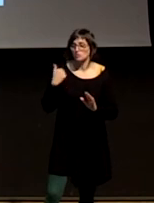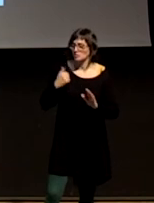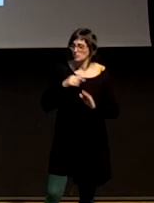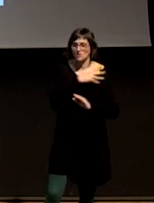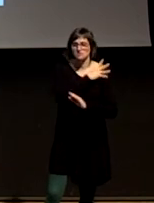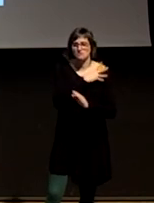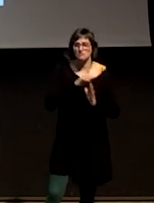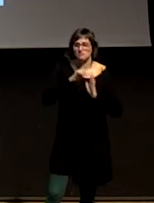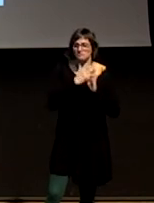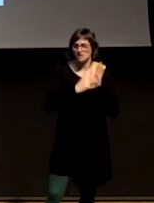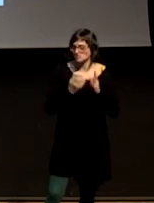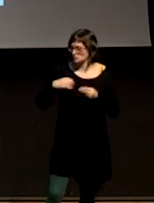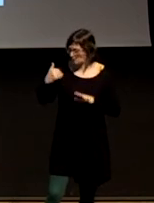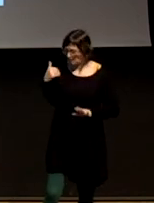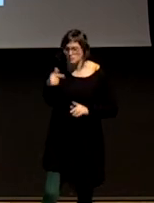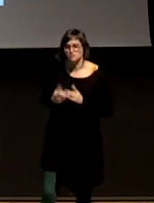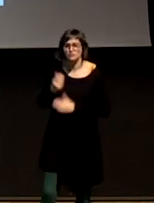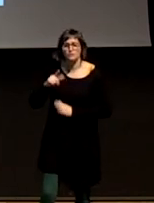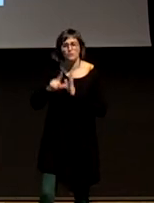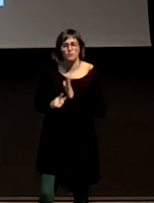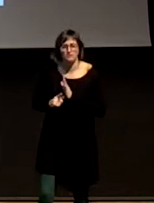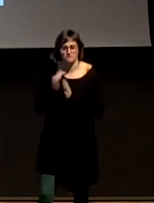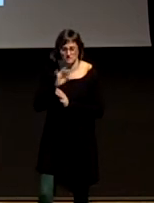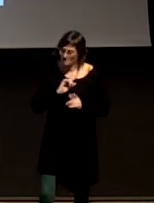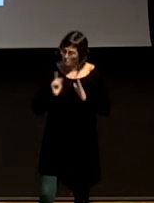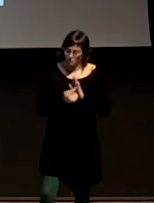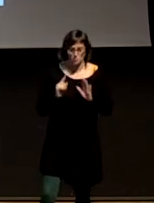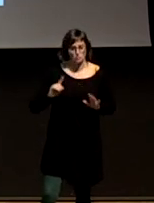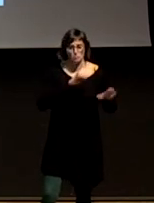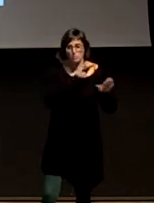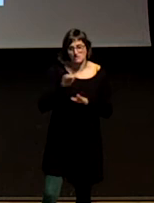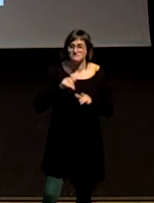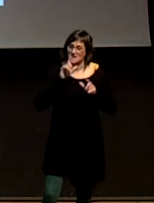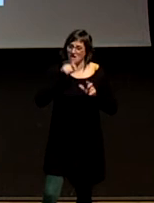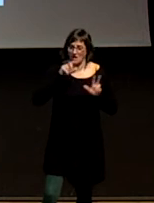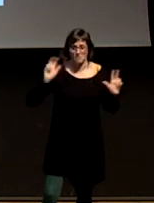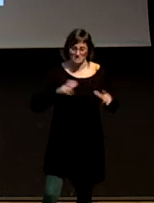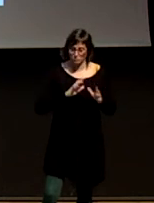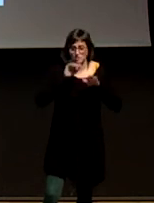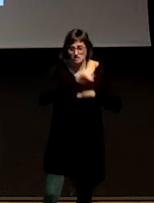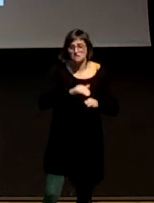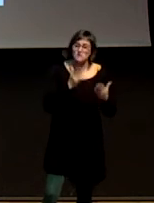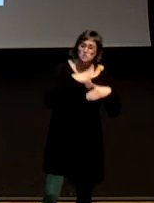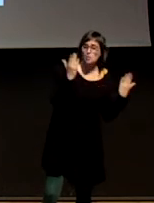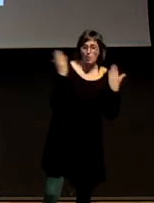en france tous et tous ces rapaces en protéger que ce soit les 10 ans de la nocturne comme beaucoup d'autres oiseaux sachez d'ailleurs si vous trouvez un